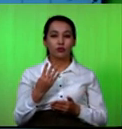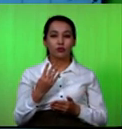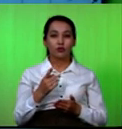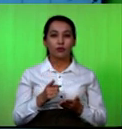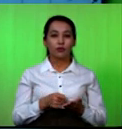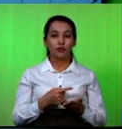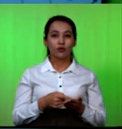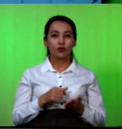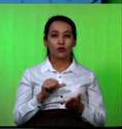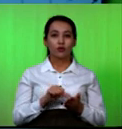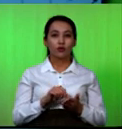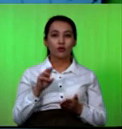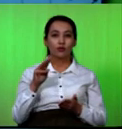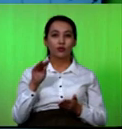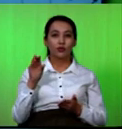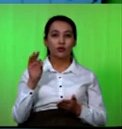184-bet 6-misol.